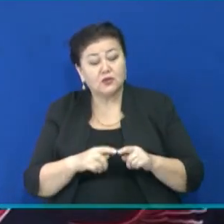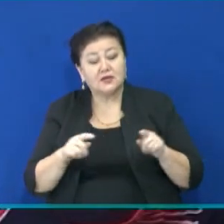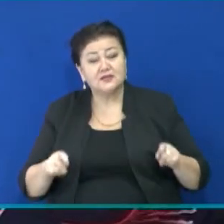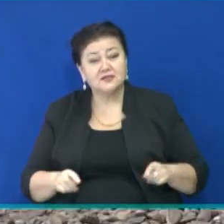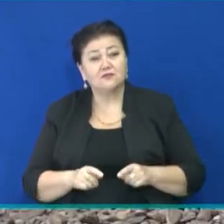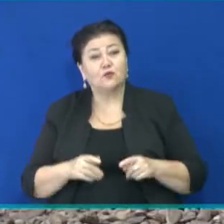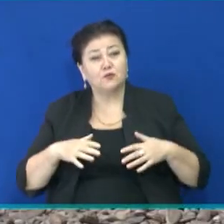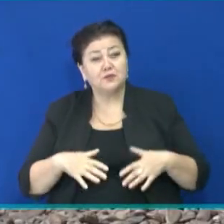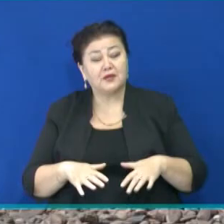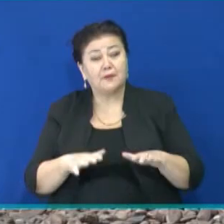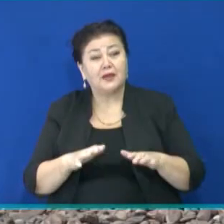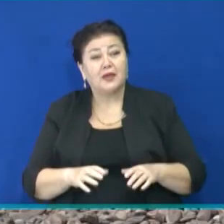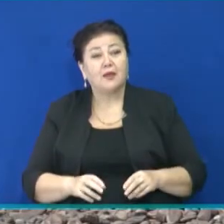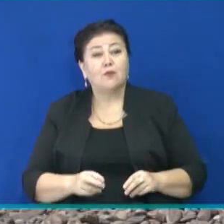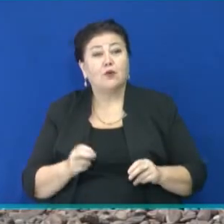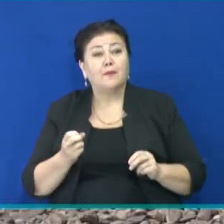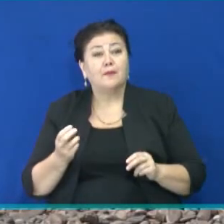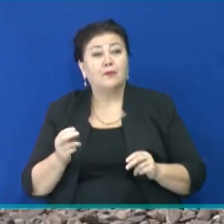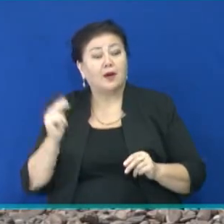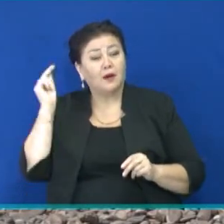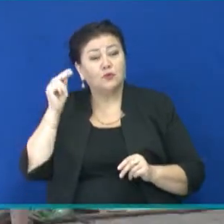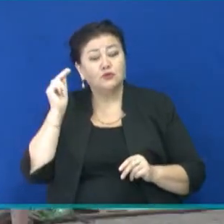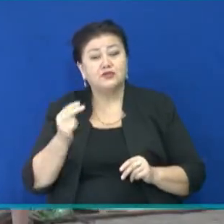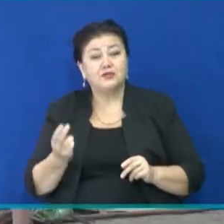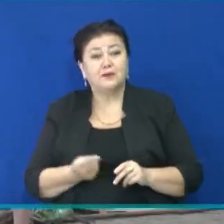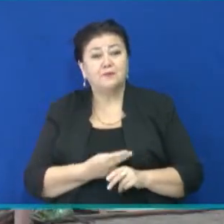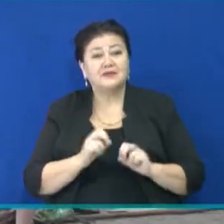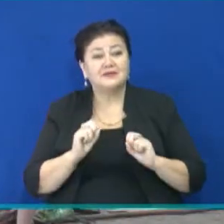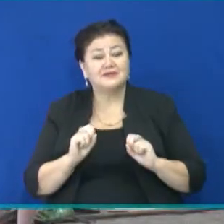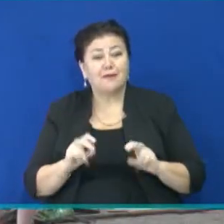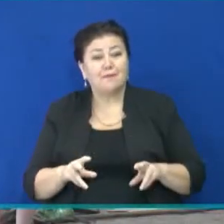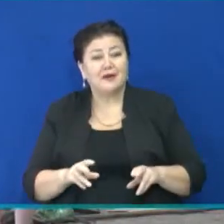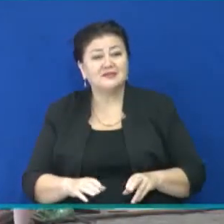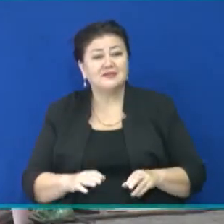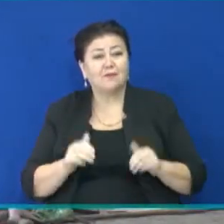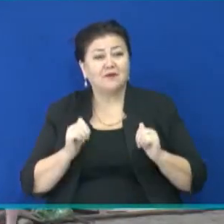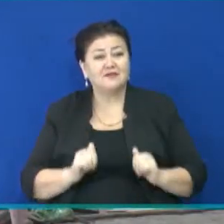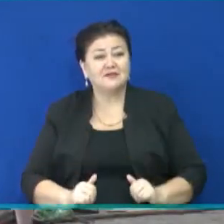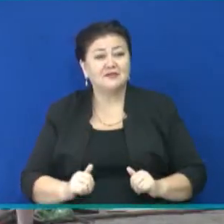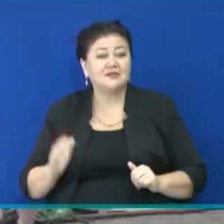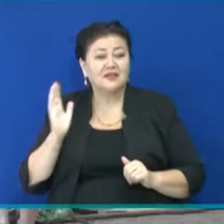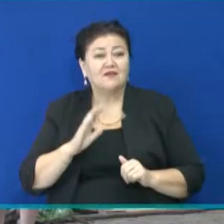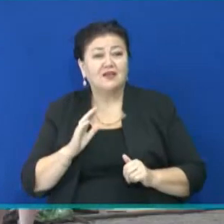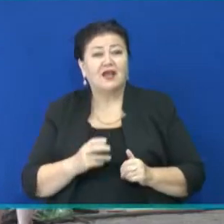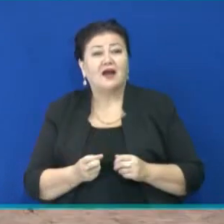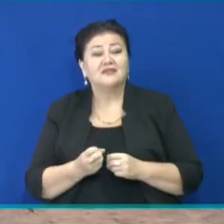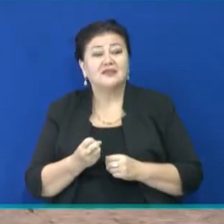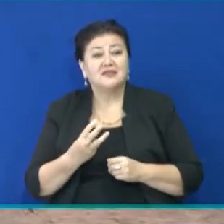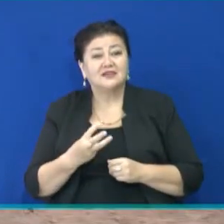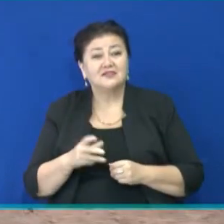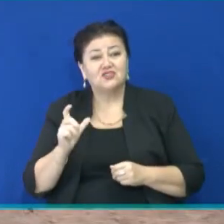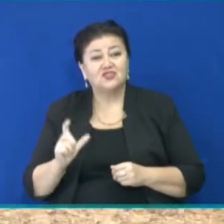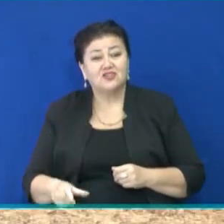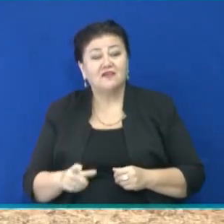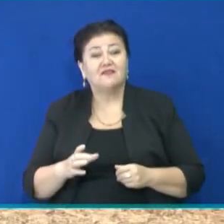әрине жақсы. Шомылу барысында суға батып бара жатқандардың ішінде 13 адам құтқарылған, оның 6-уы бала. Мамандар әлі